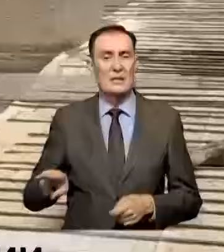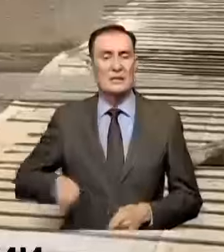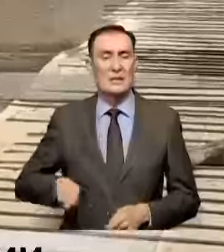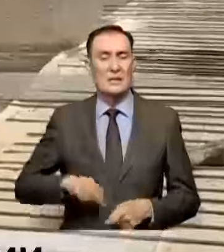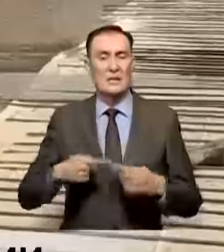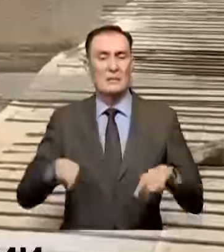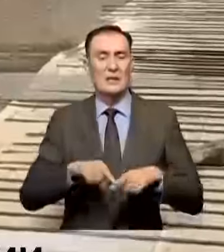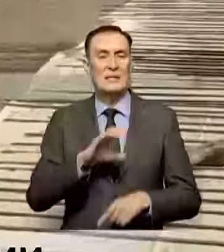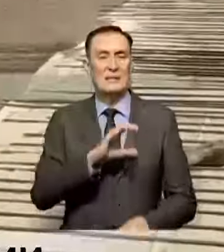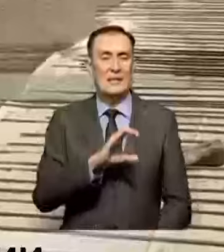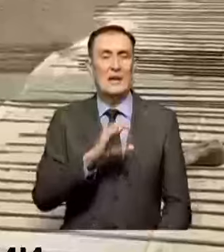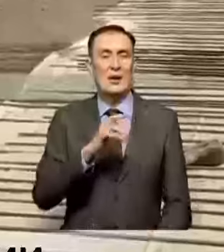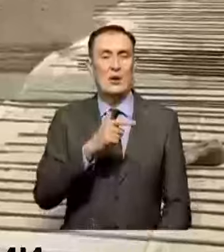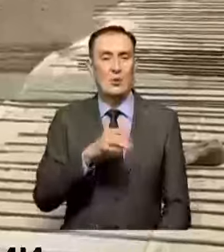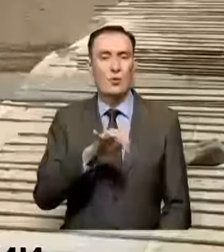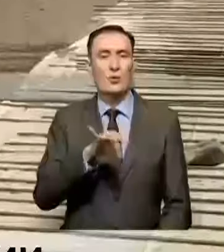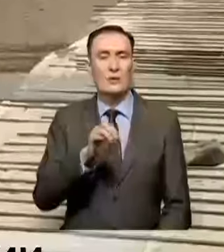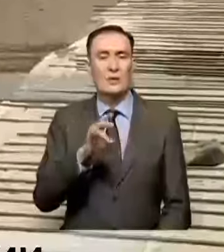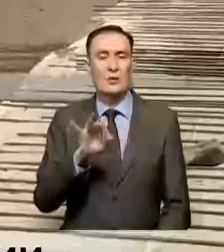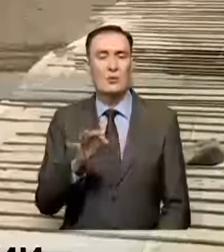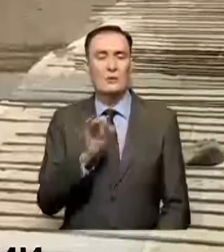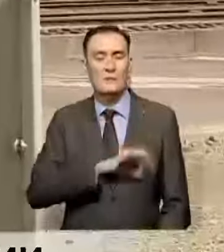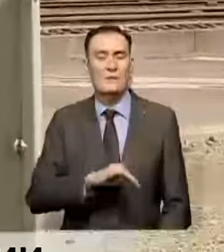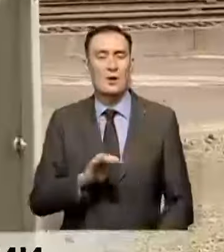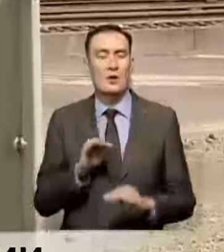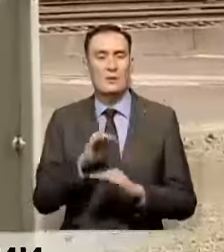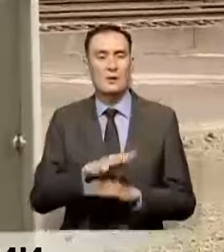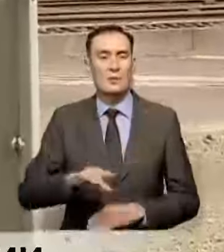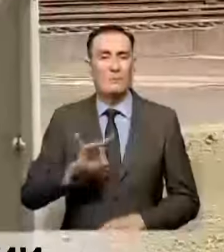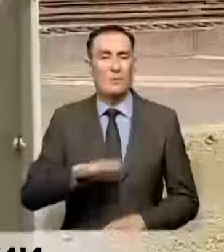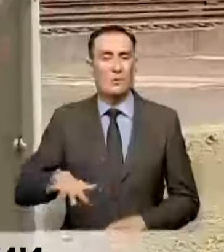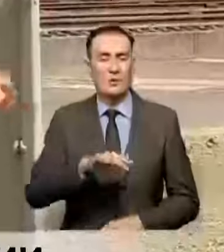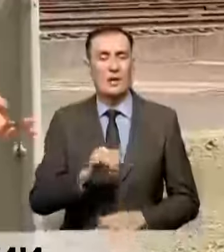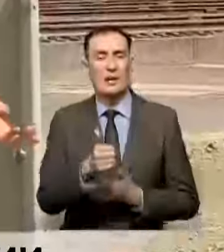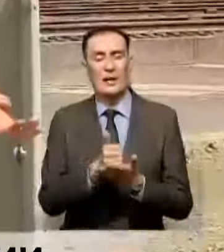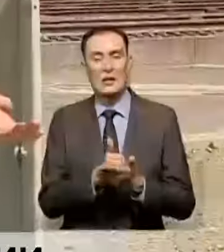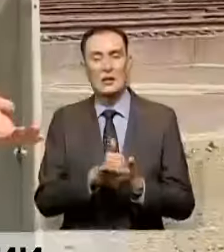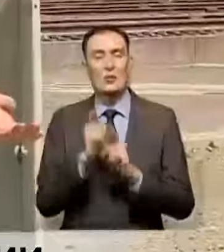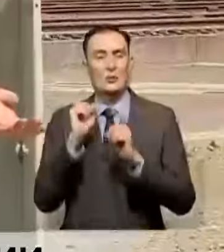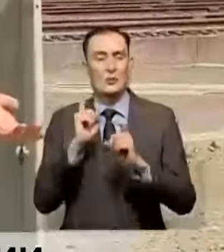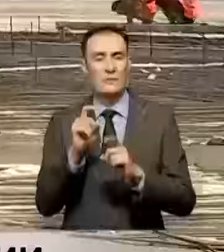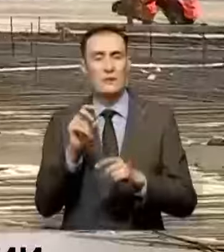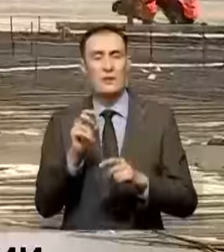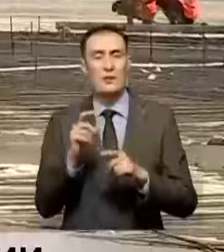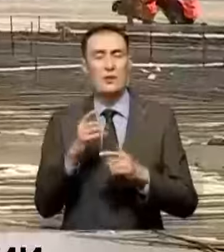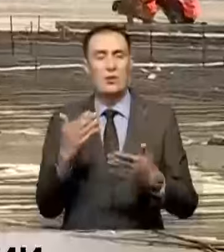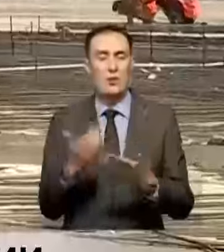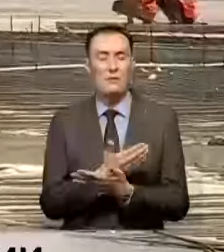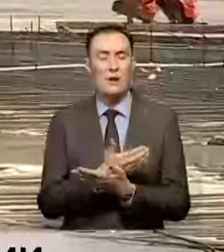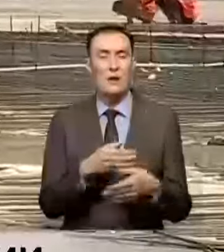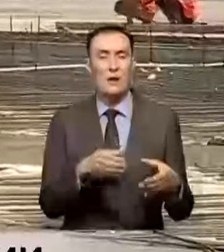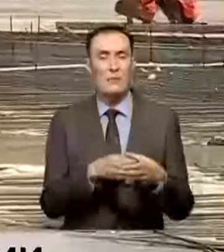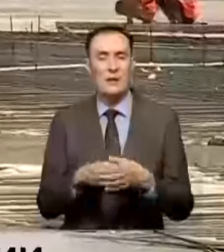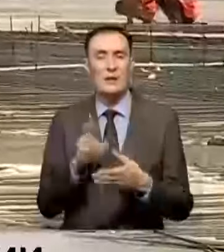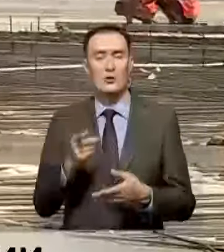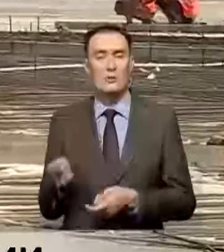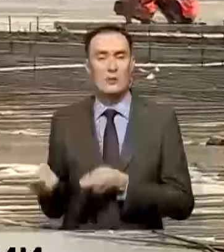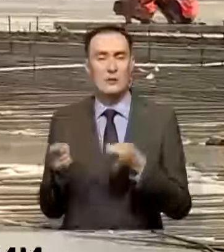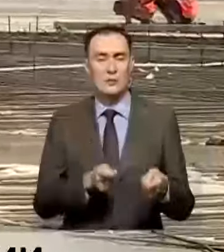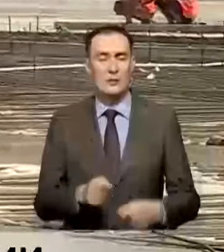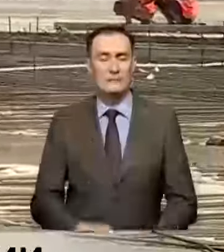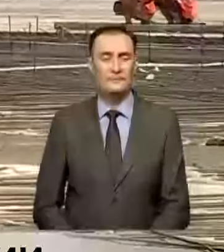терминала Сергей Гордиенко осваивает дополнительные площади для хранения грузов и ищет новых партнеров для их транспортировки.